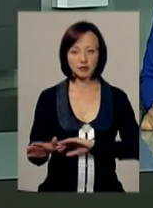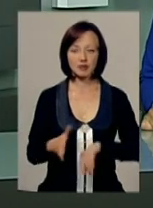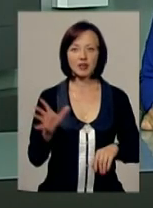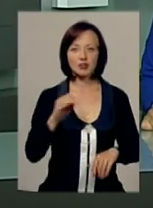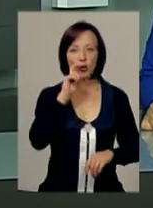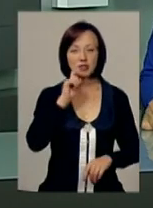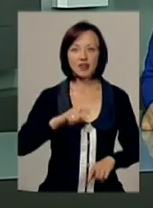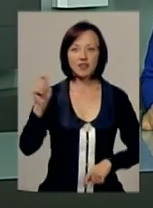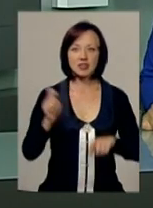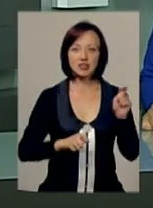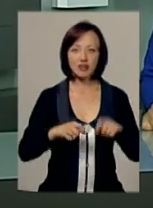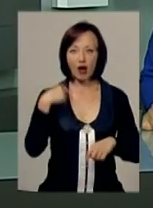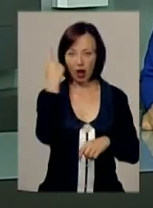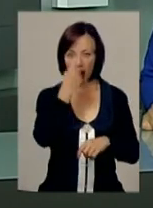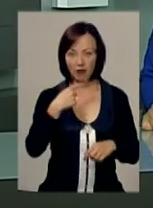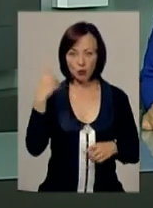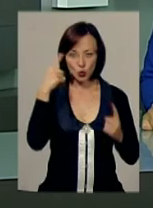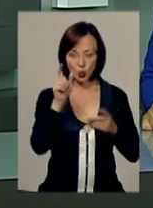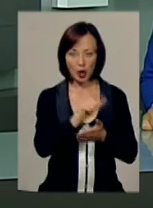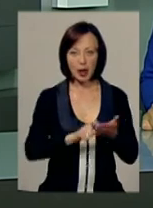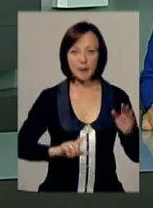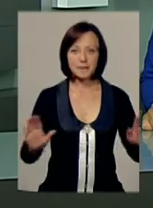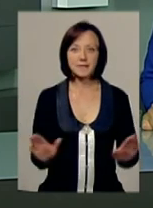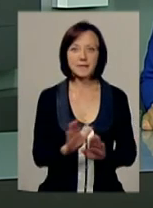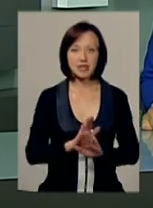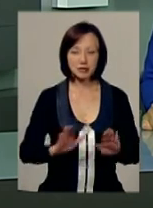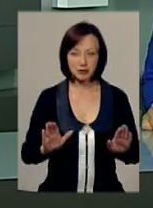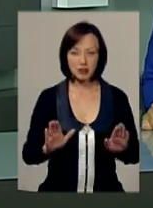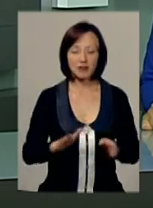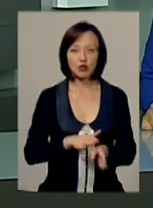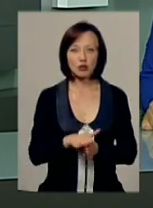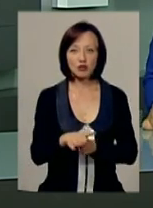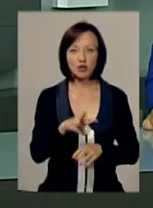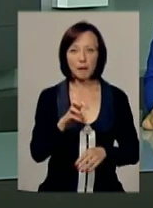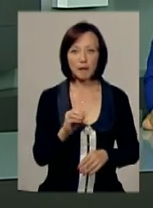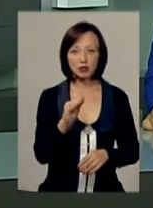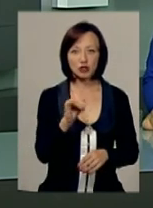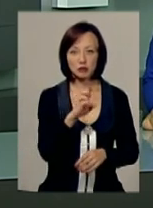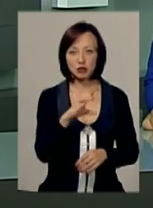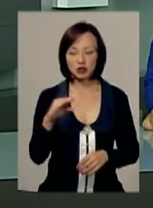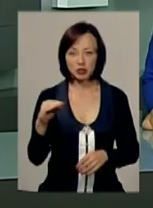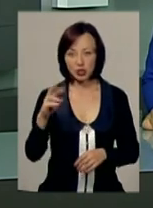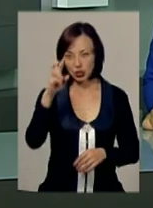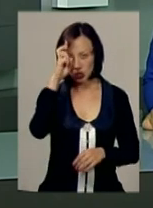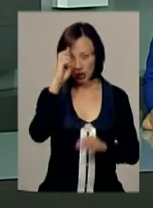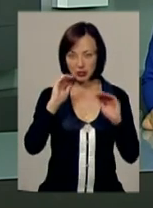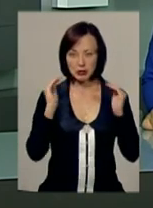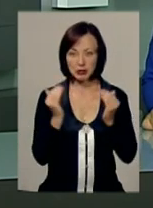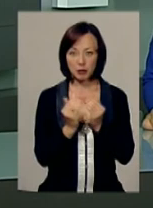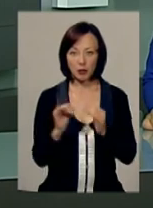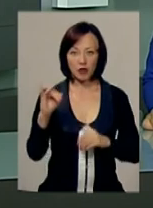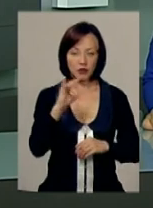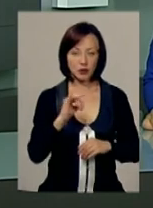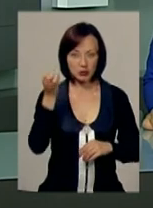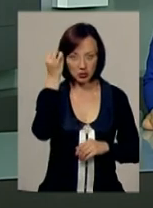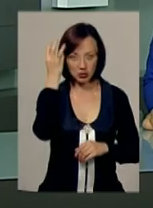Всеукраїнський фестиваль авторської пісні «Чумацький шлях» пам'яті Олександра Авіагана відбувся в Меджибожі. Державний історико-культурний заповідник